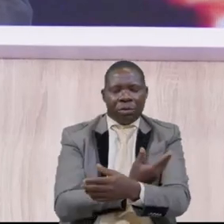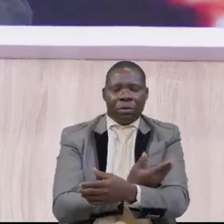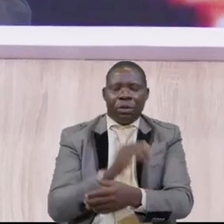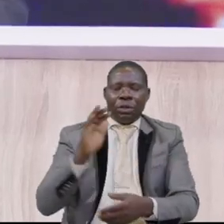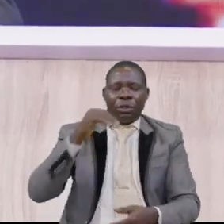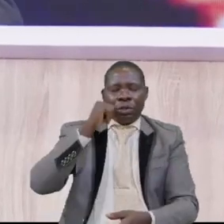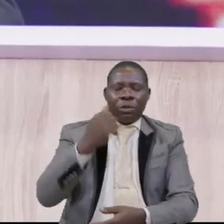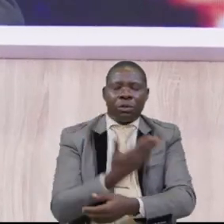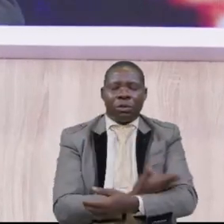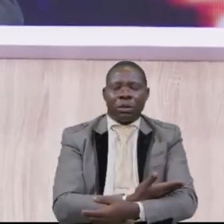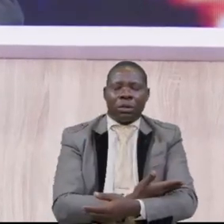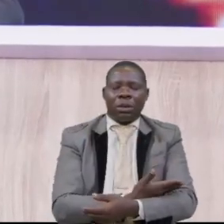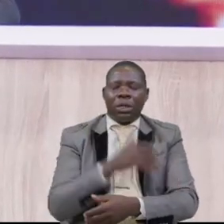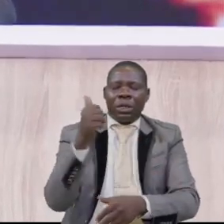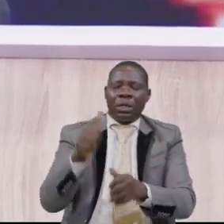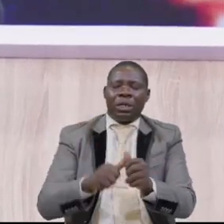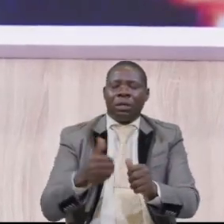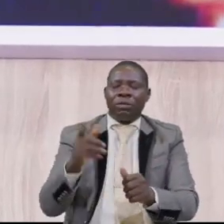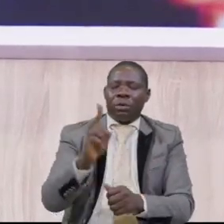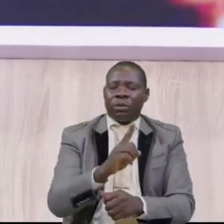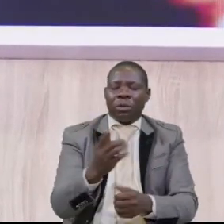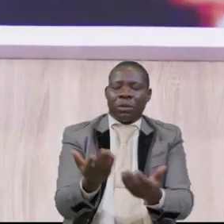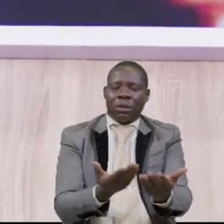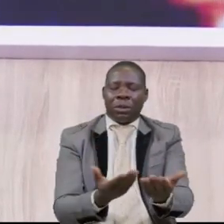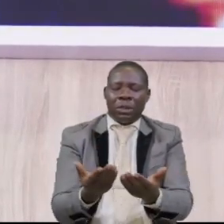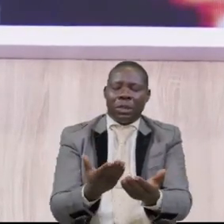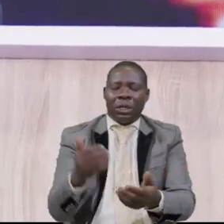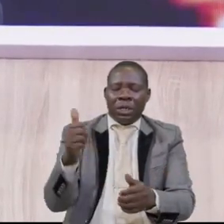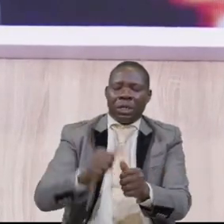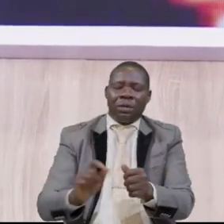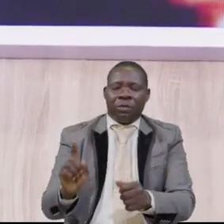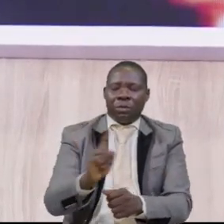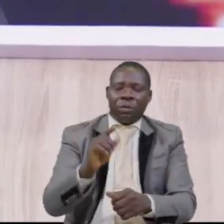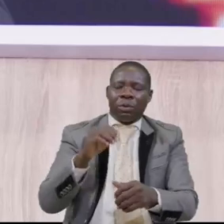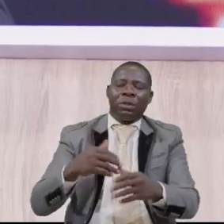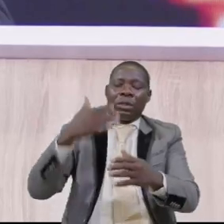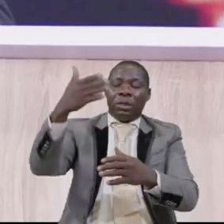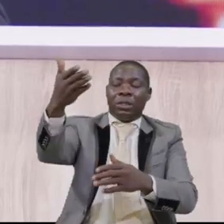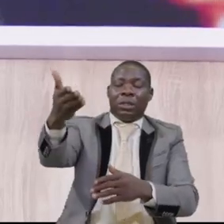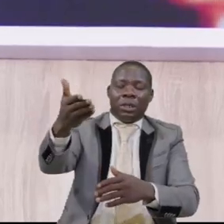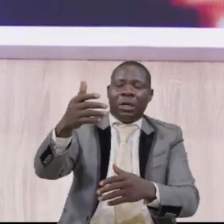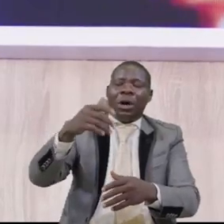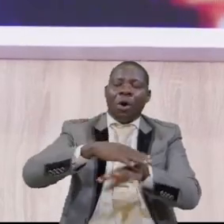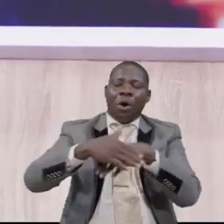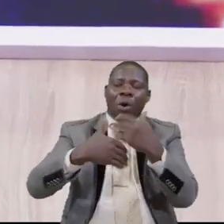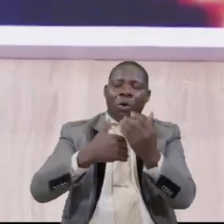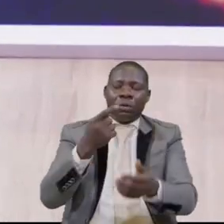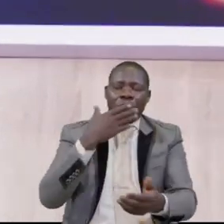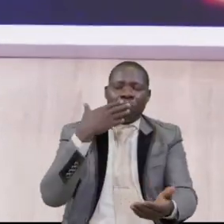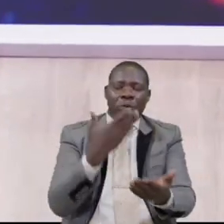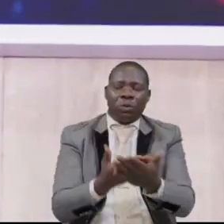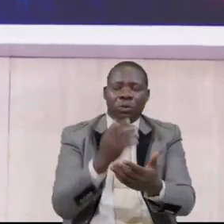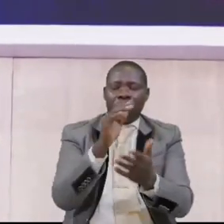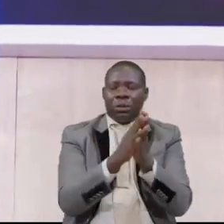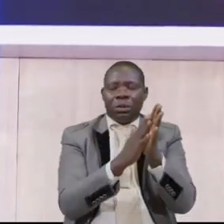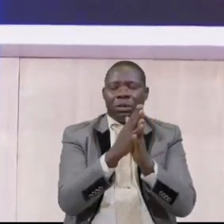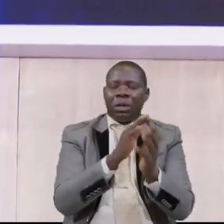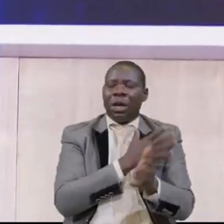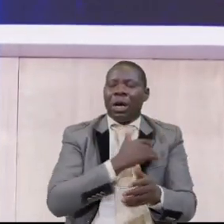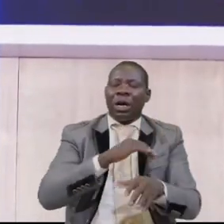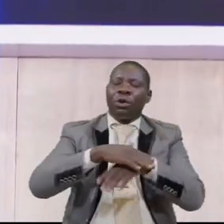filles, tout ceux qui sont ici, ceux qui suivent là-bas, les bons désirs et les